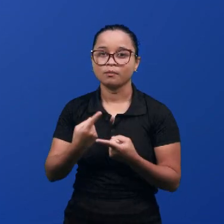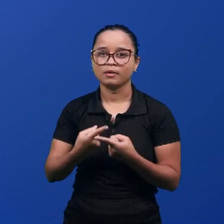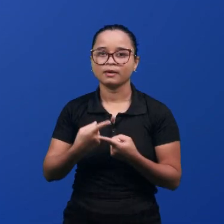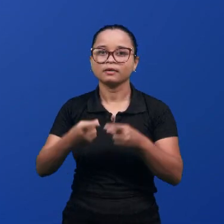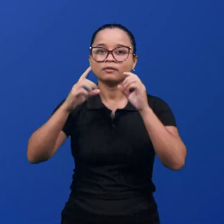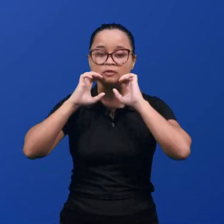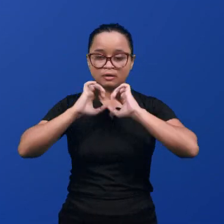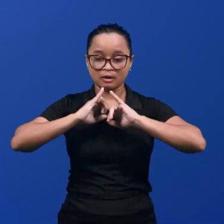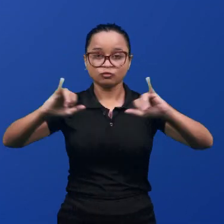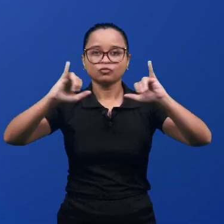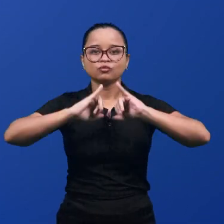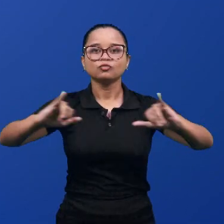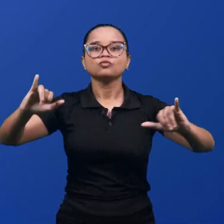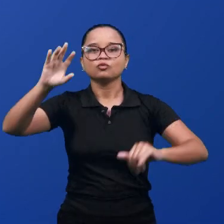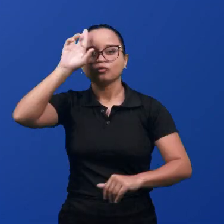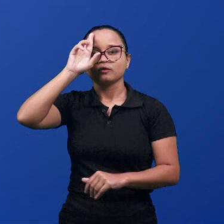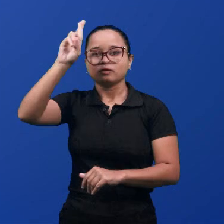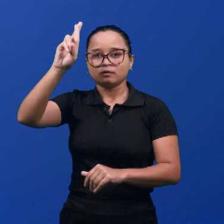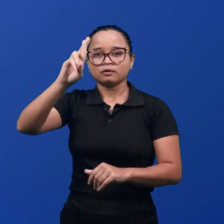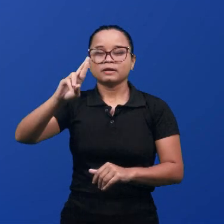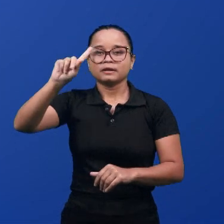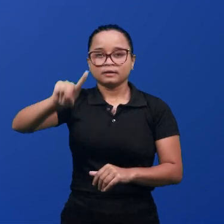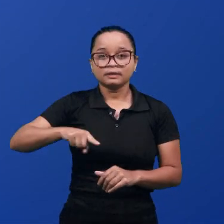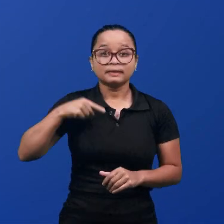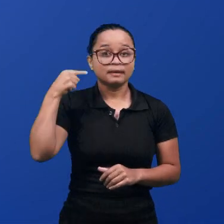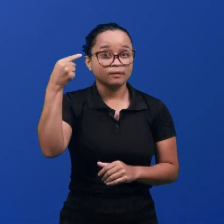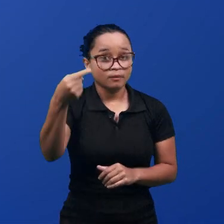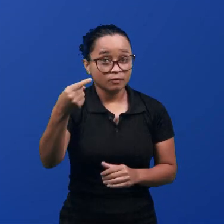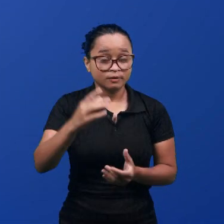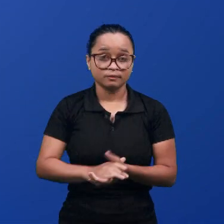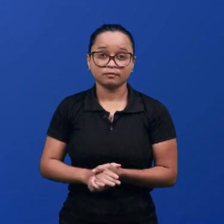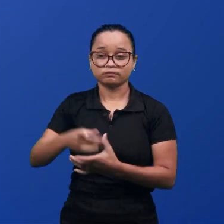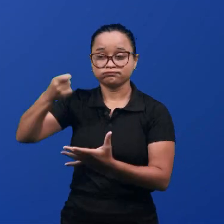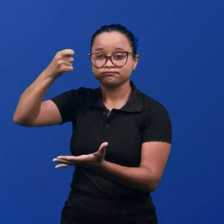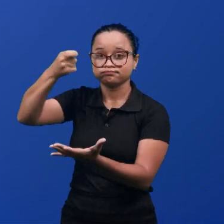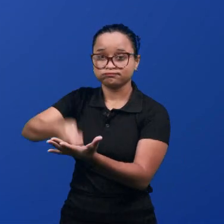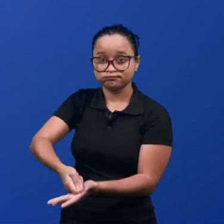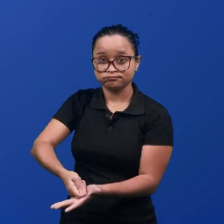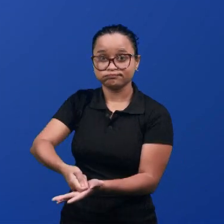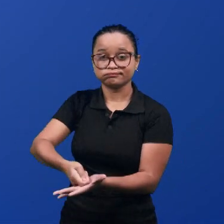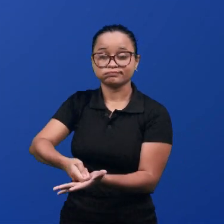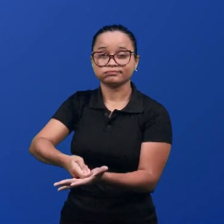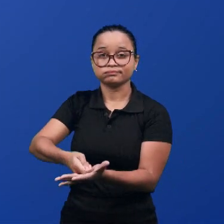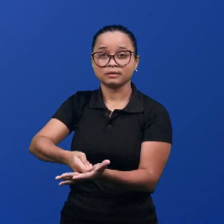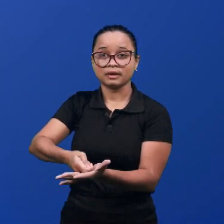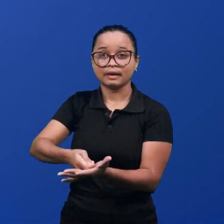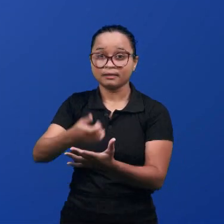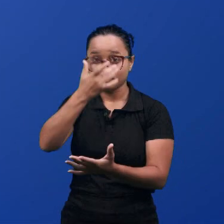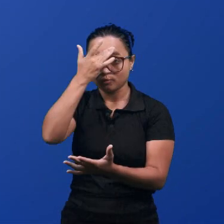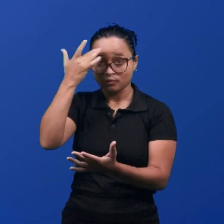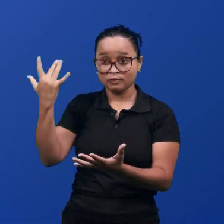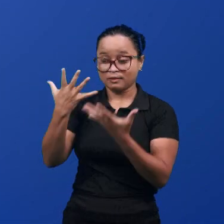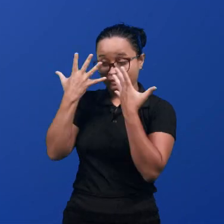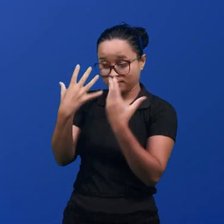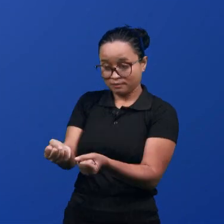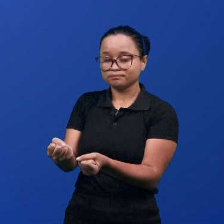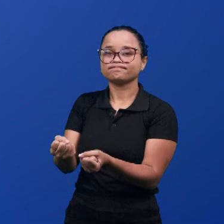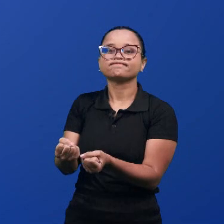en commençant à être annoncé par le Seigneur, nous a été après confirmé par ceux qui l'ont entendu.